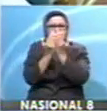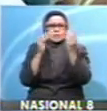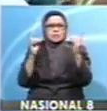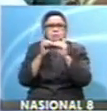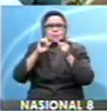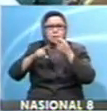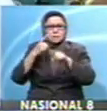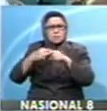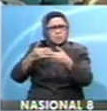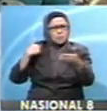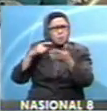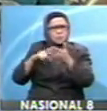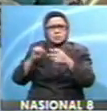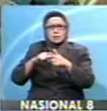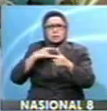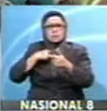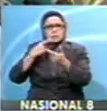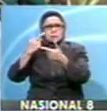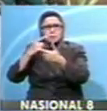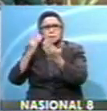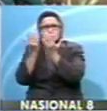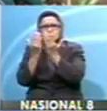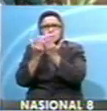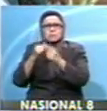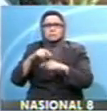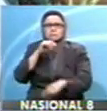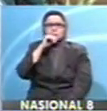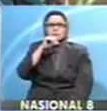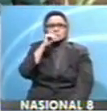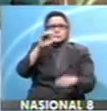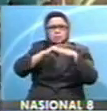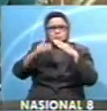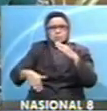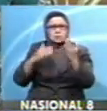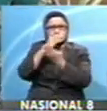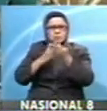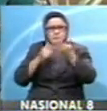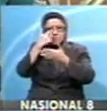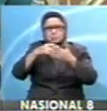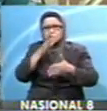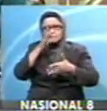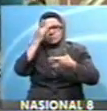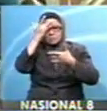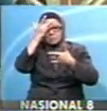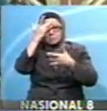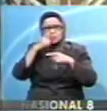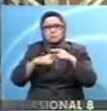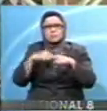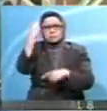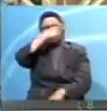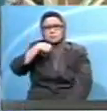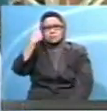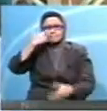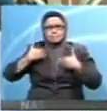sekah sekolah tak nak habis Ger sekolah Mak Sakit wajah ceria Nur Erni